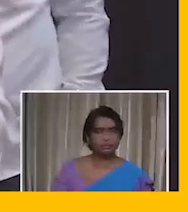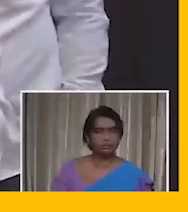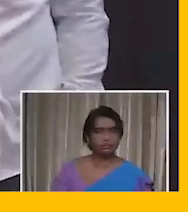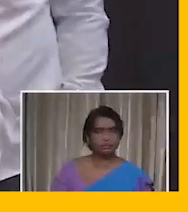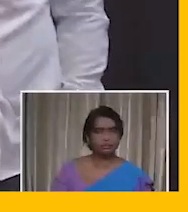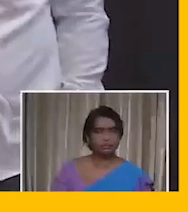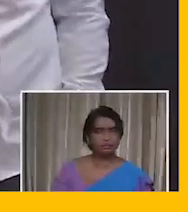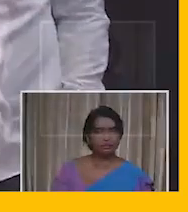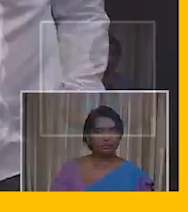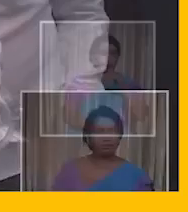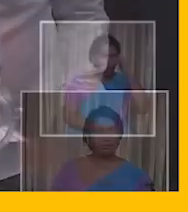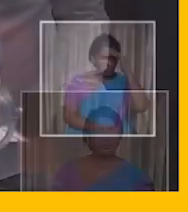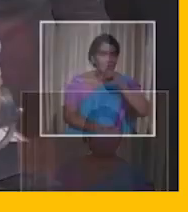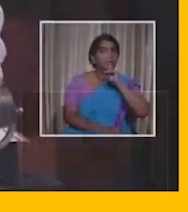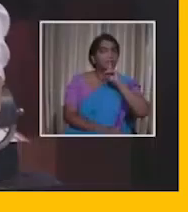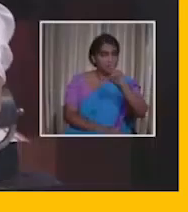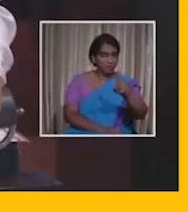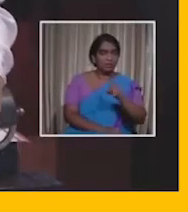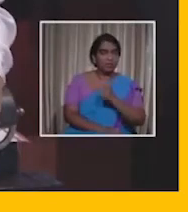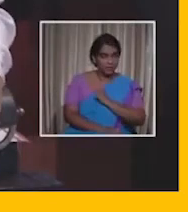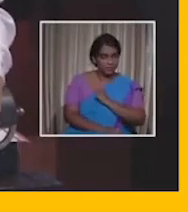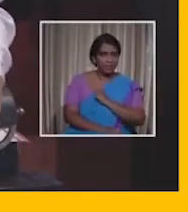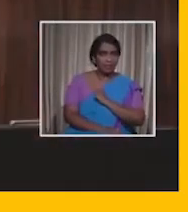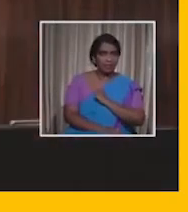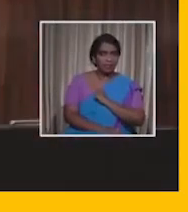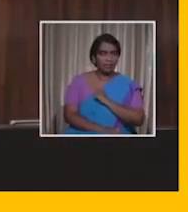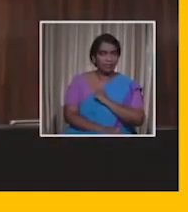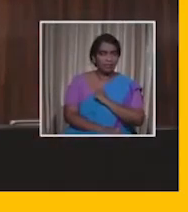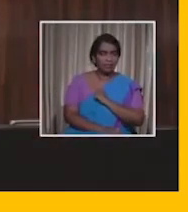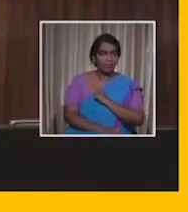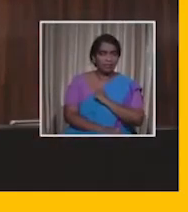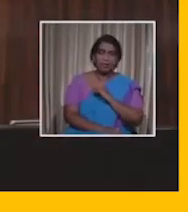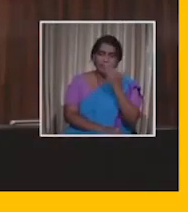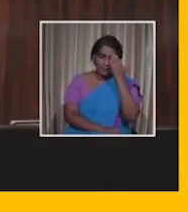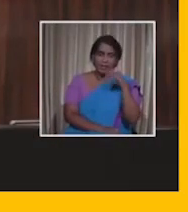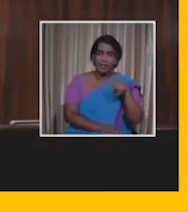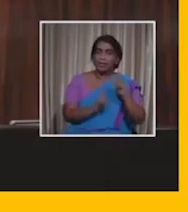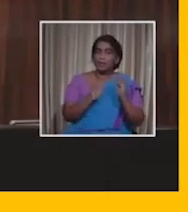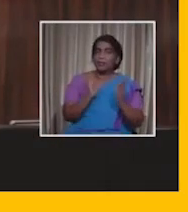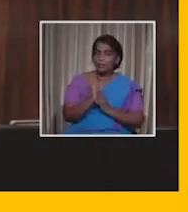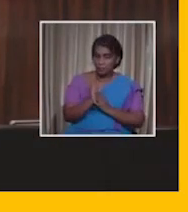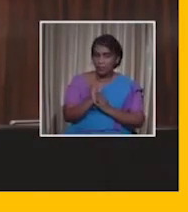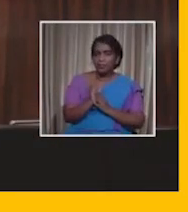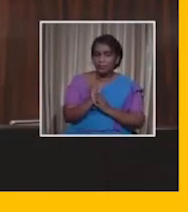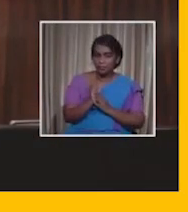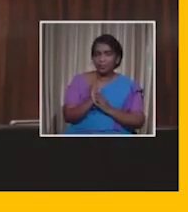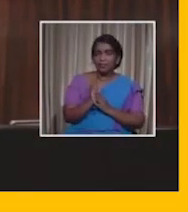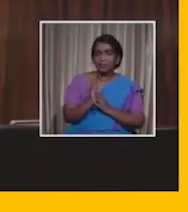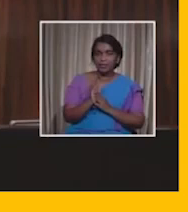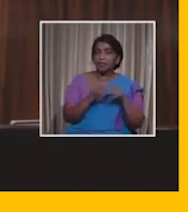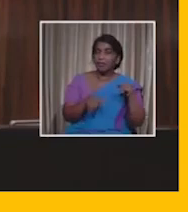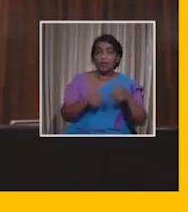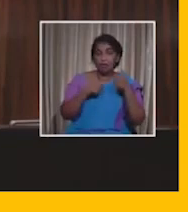පාර්ලිමේන්තුව අමතමින් විපක්ෂ නායකතුමා කිව්වා. කරුණා කළා අද න්‍යාය පත්‍රයේ තියෙන ප්‍රශ්න අවසන් කරන්න දෙන්න මේක වැඩි